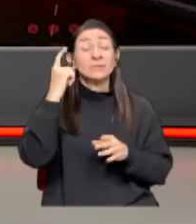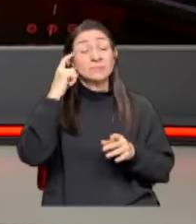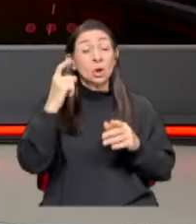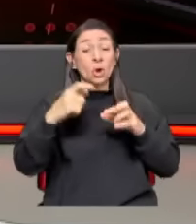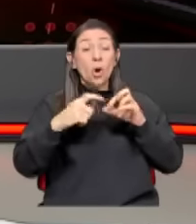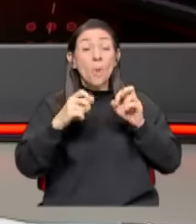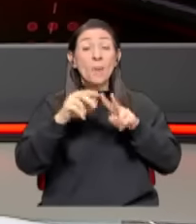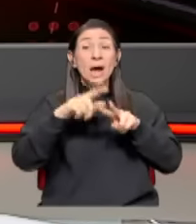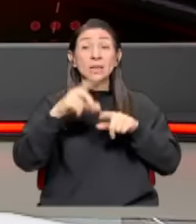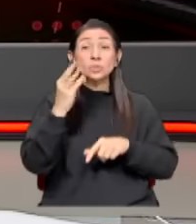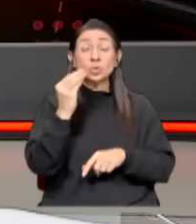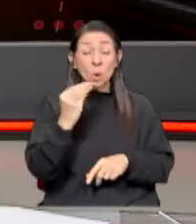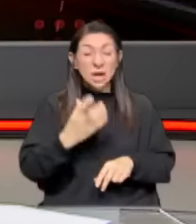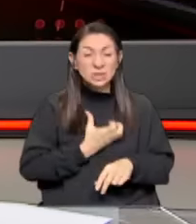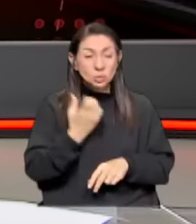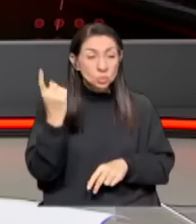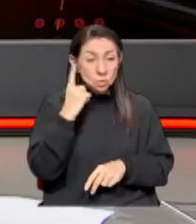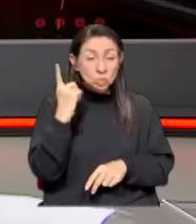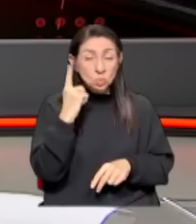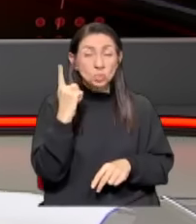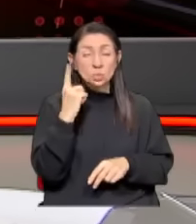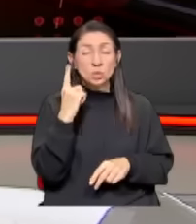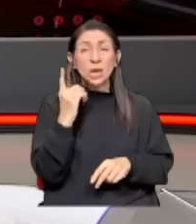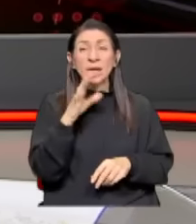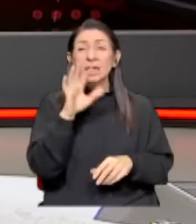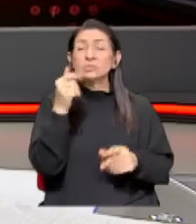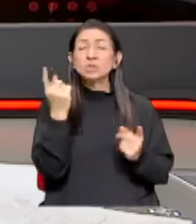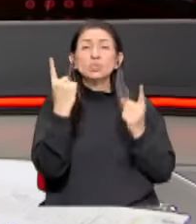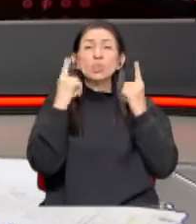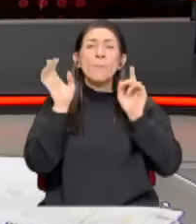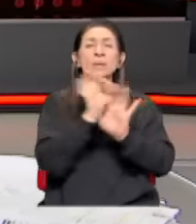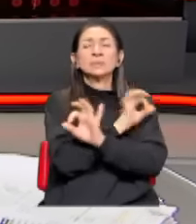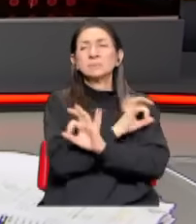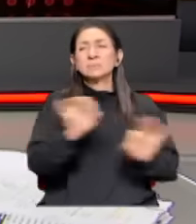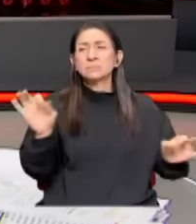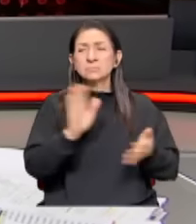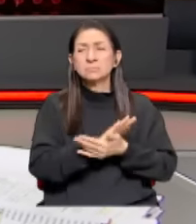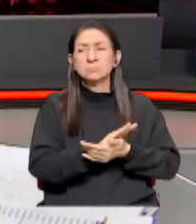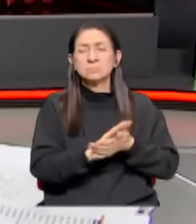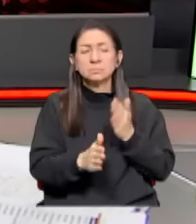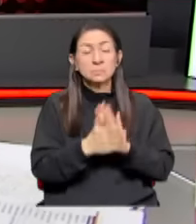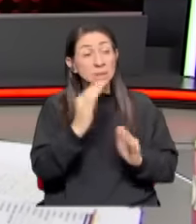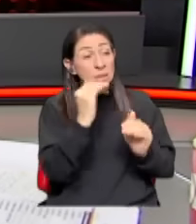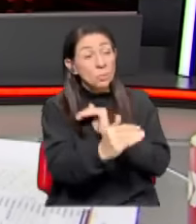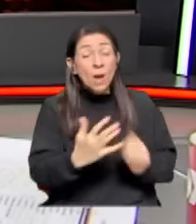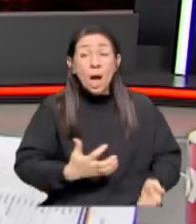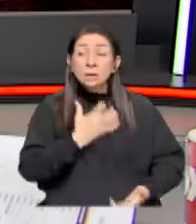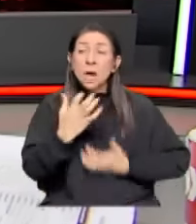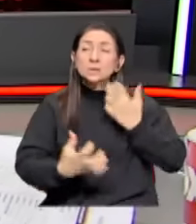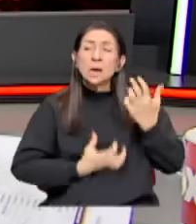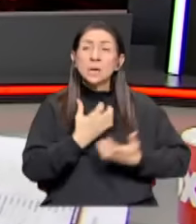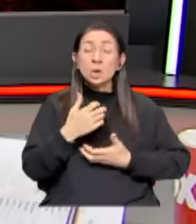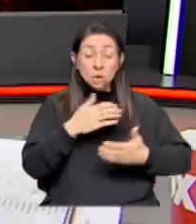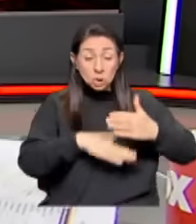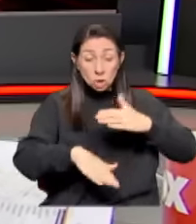Romalı demiş ki çok acı duyulduğu zaman artık hiçbir şey duyulmaz olur. Bu insanlar acı çekiyor. Artık